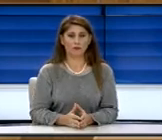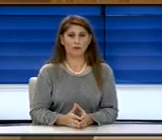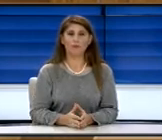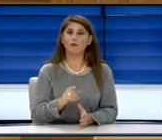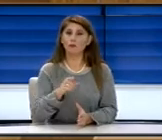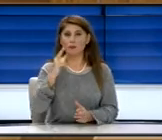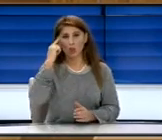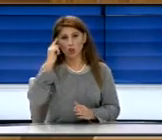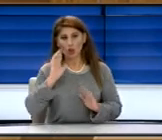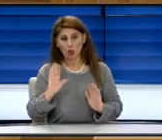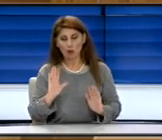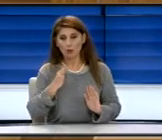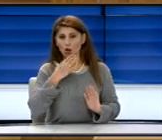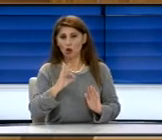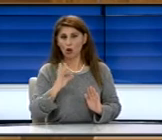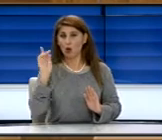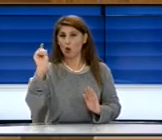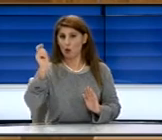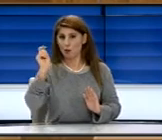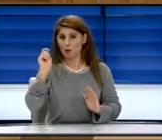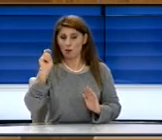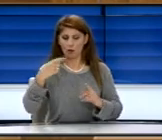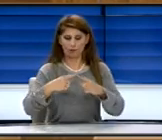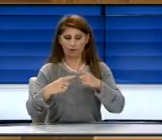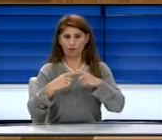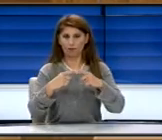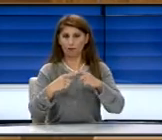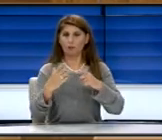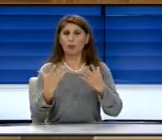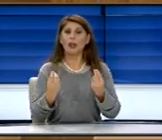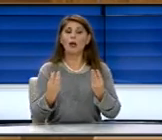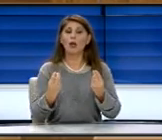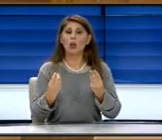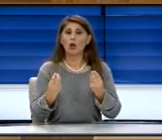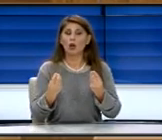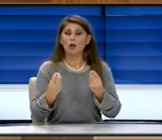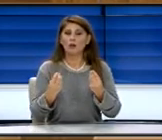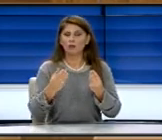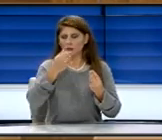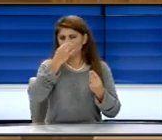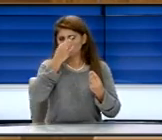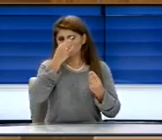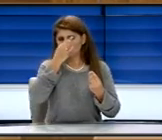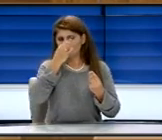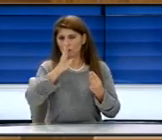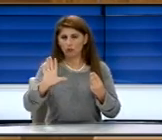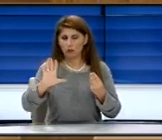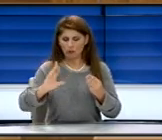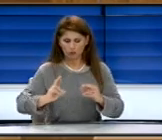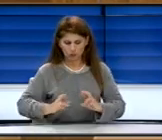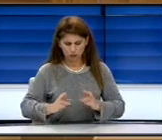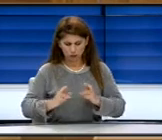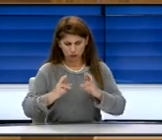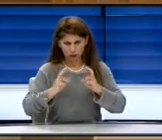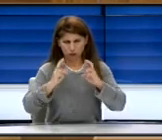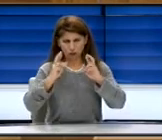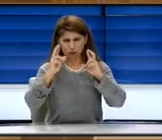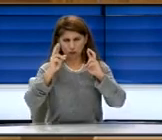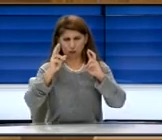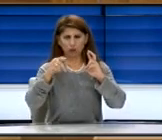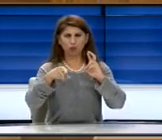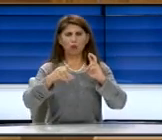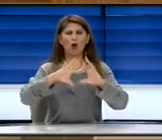γνώμη μας είναι και ο λόγος που η πολιτική αντιπαράθεση έχει μπόλικη από την μπόχα, από τη δυσοδεία που αναδύεται από όλες